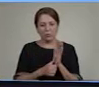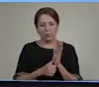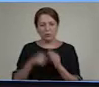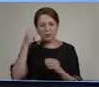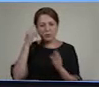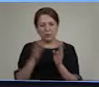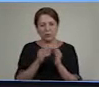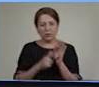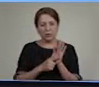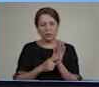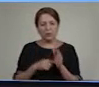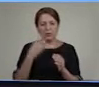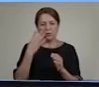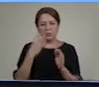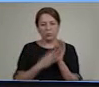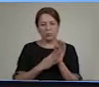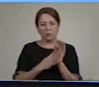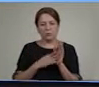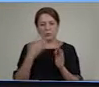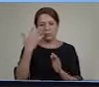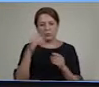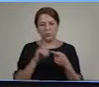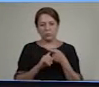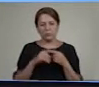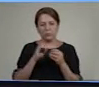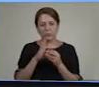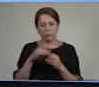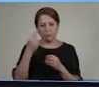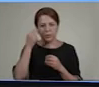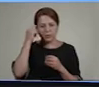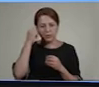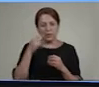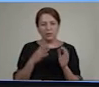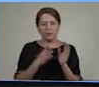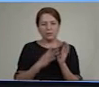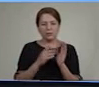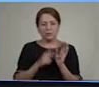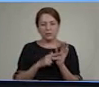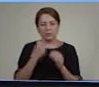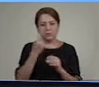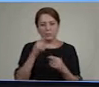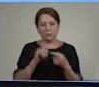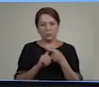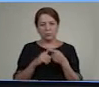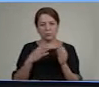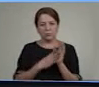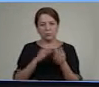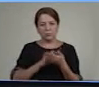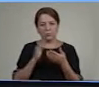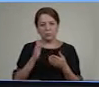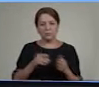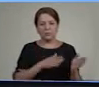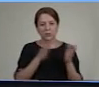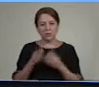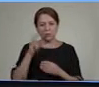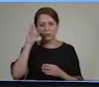bilan 7. 9 ga 5 ni qo'shsak 14, 1 dildi. 8 ga 1 ni qo'shib 9 ni yozib qo'yamiz. Keyingi songa e'tibor